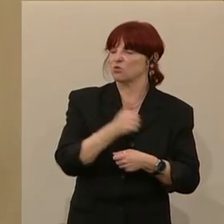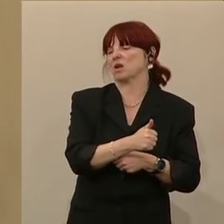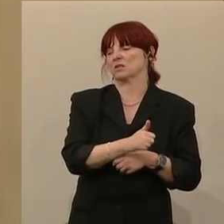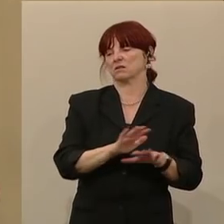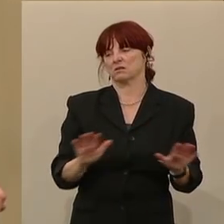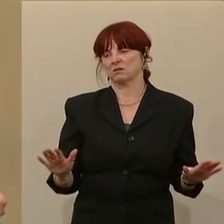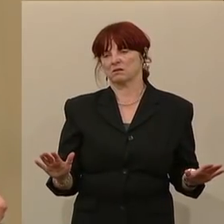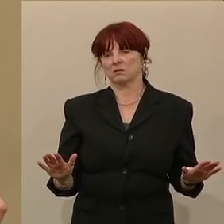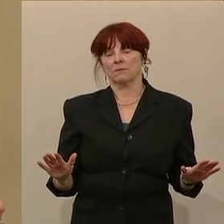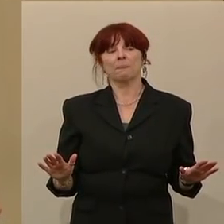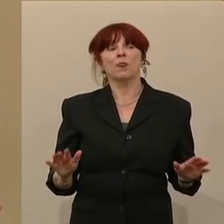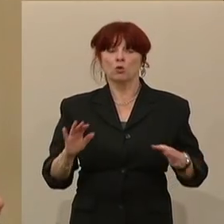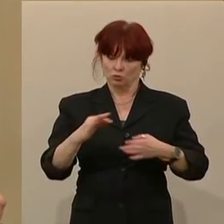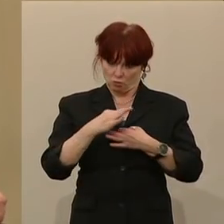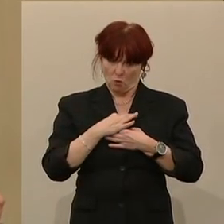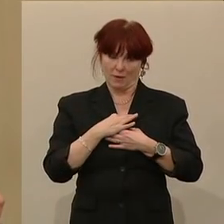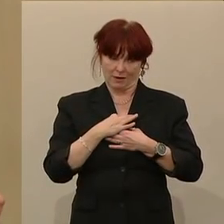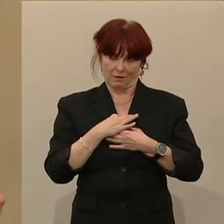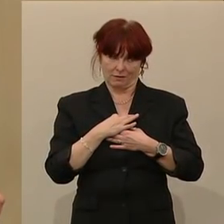eines,